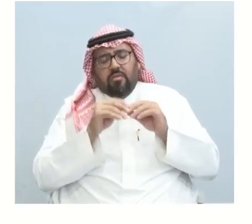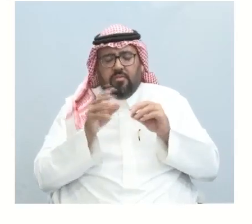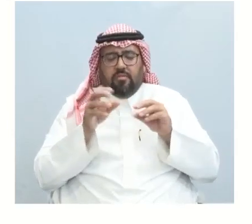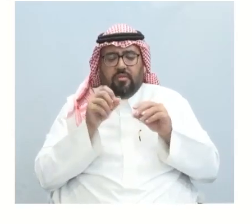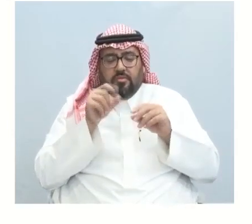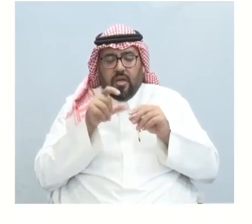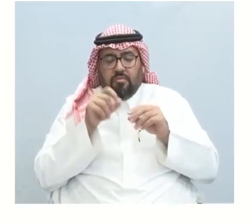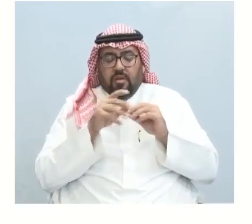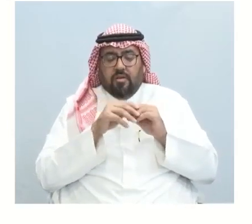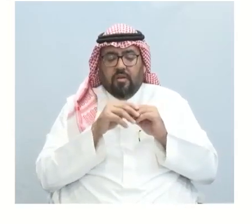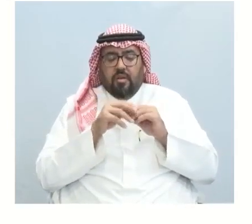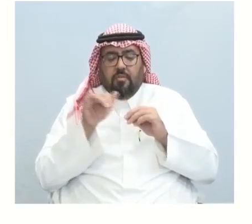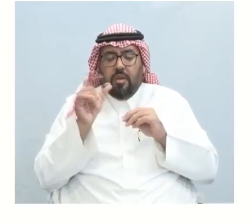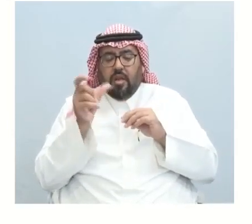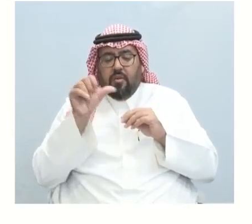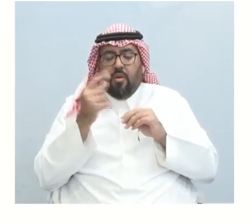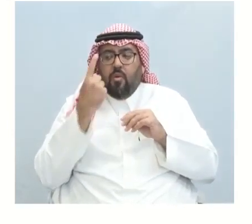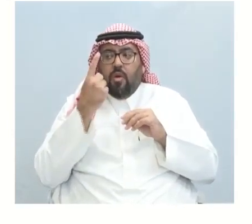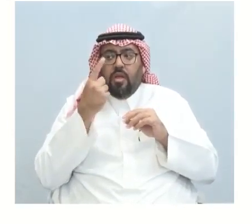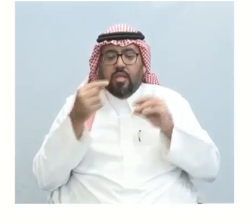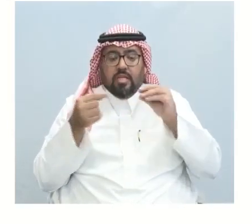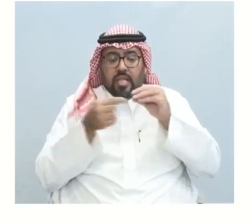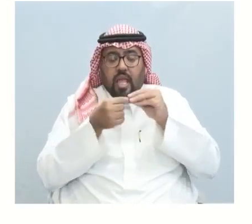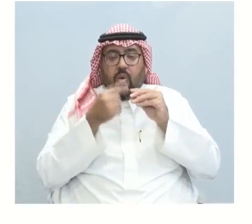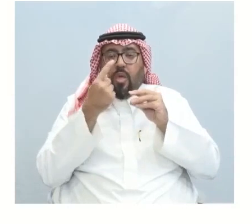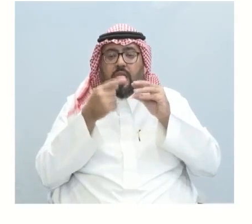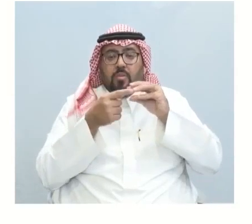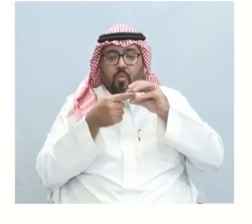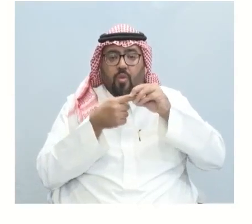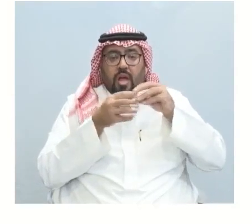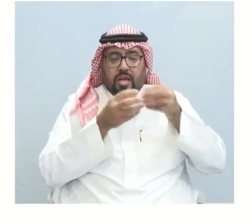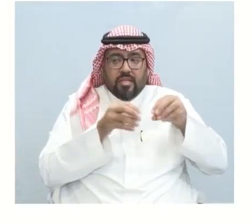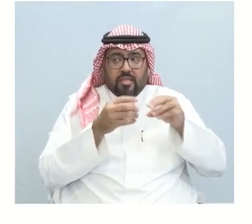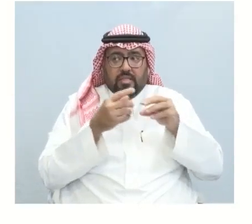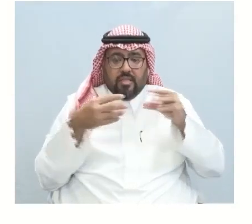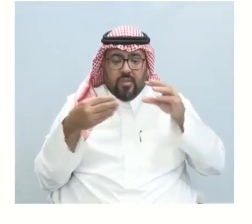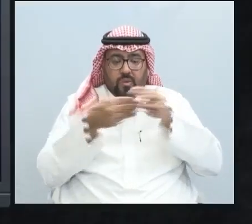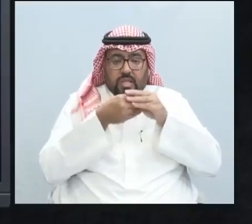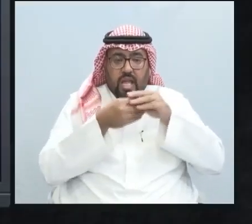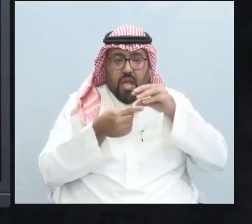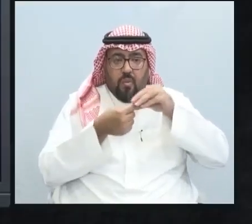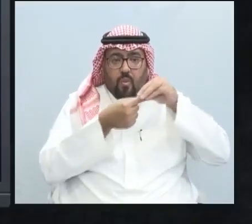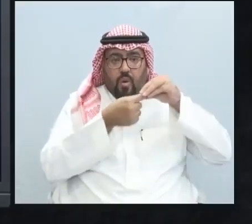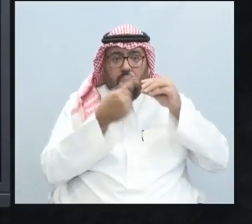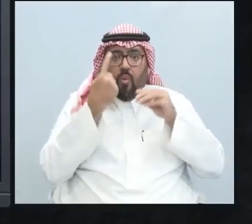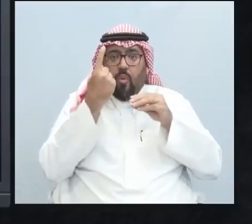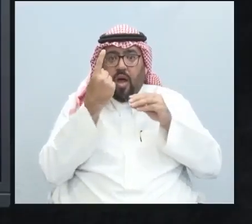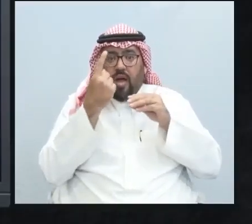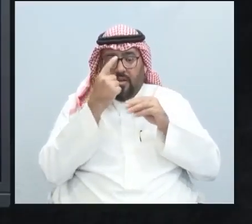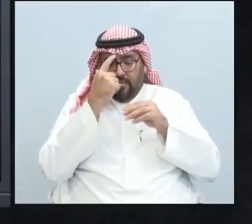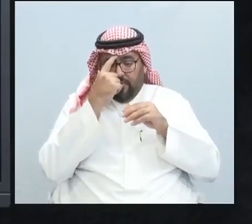والحيوان عفوا حيوان منوي واحد هو من يخصب البويضه صحيح ان من وصل الى هذه البويضه هو